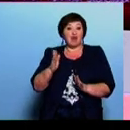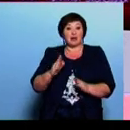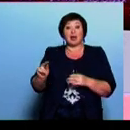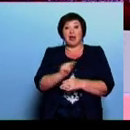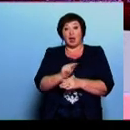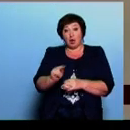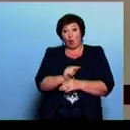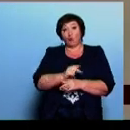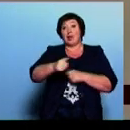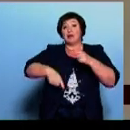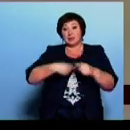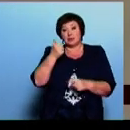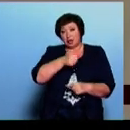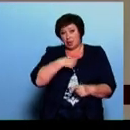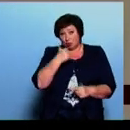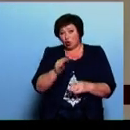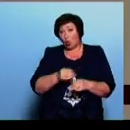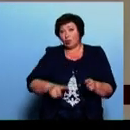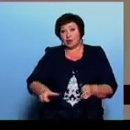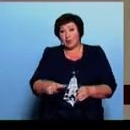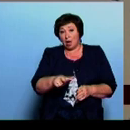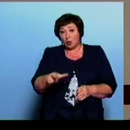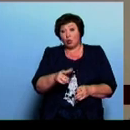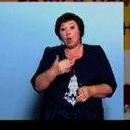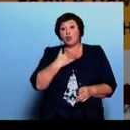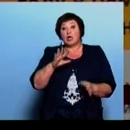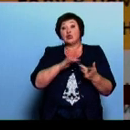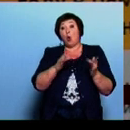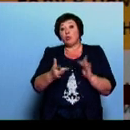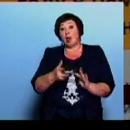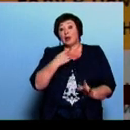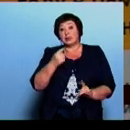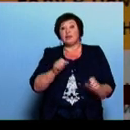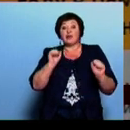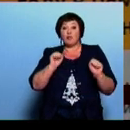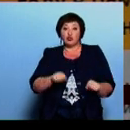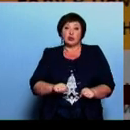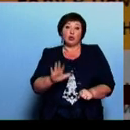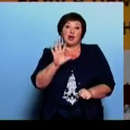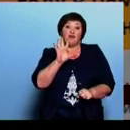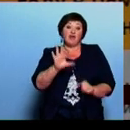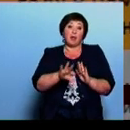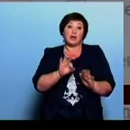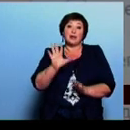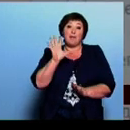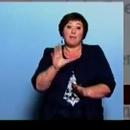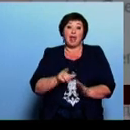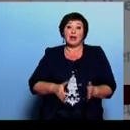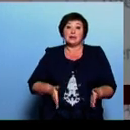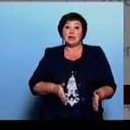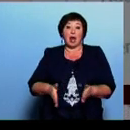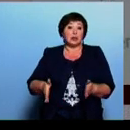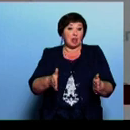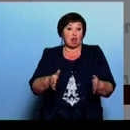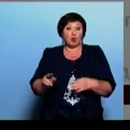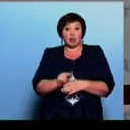отремонтируют в следующем году. Опрос общественного мнения региональный Миндортранс проводит в рамках проекта «Безопасные качественные дороги». Из полсотни